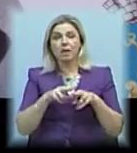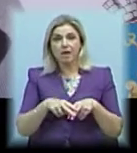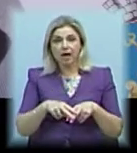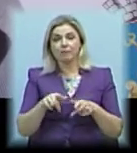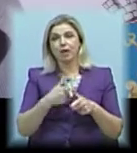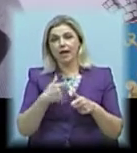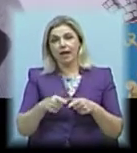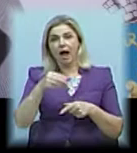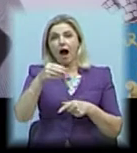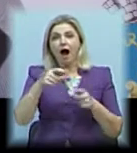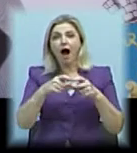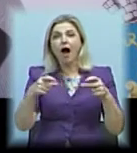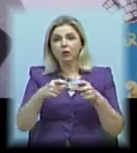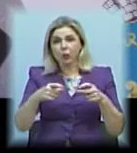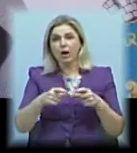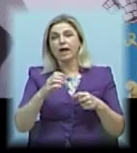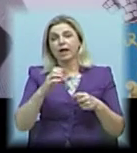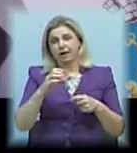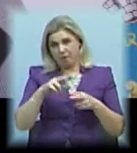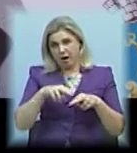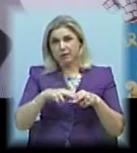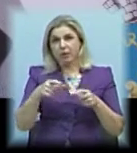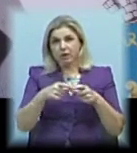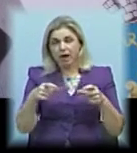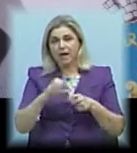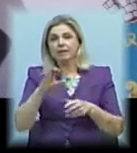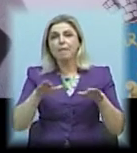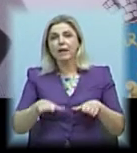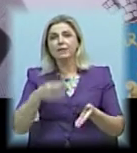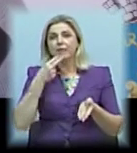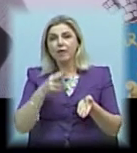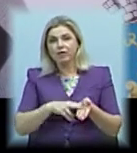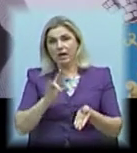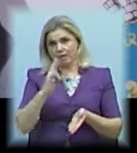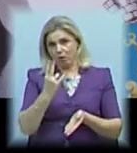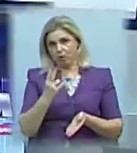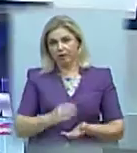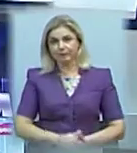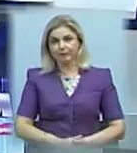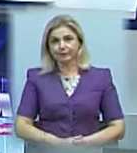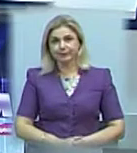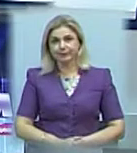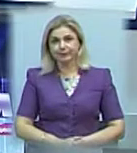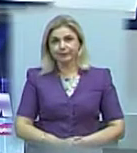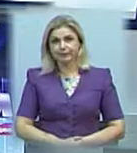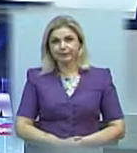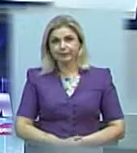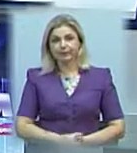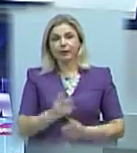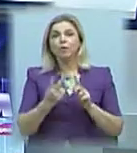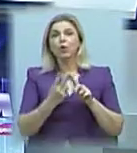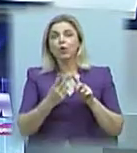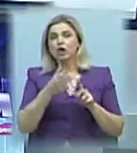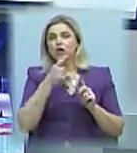або ID-картку, у кого який документ, з місцем реєстрації у місті Миколаєві. І другий